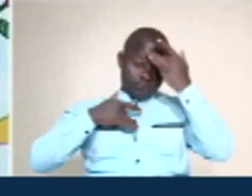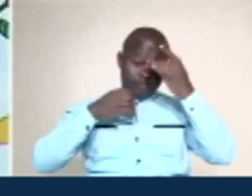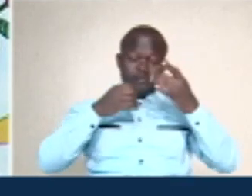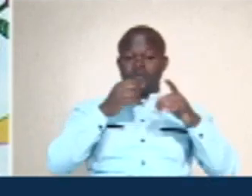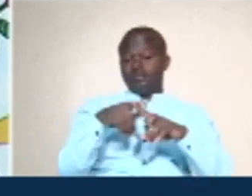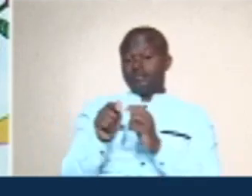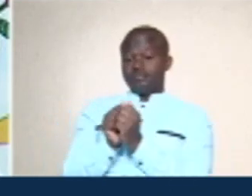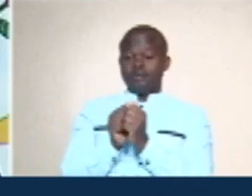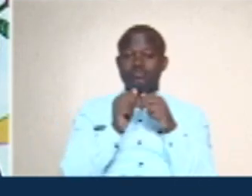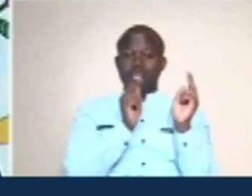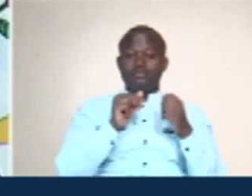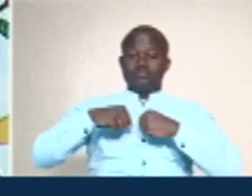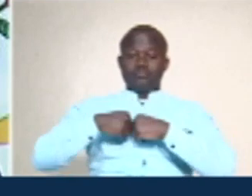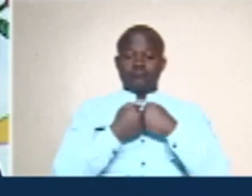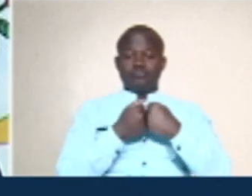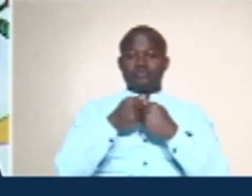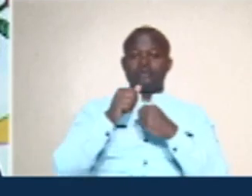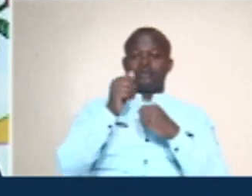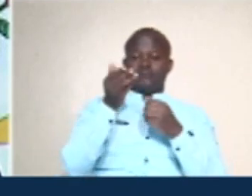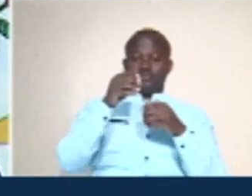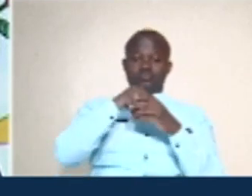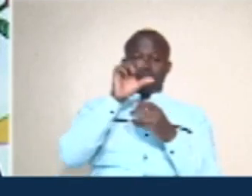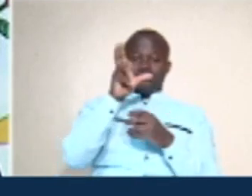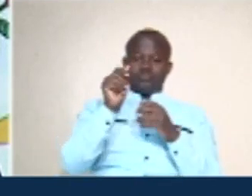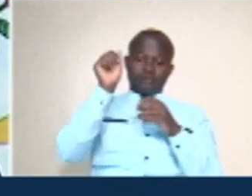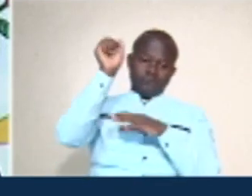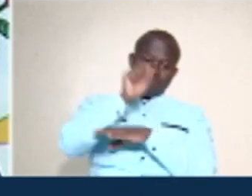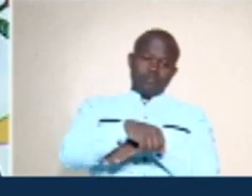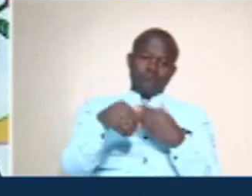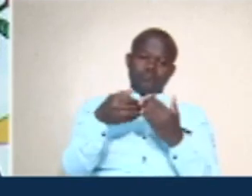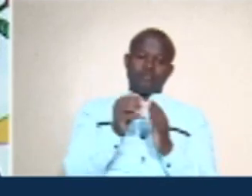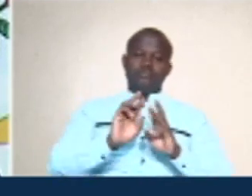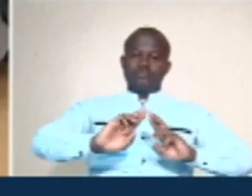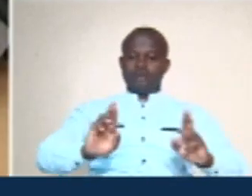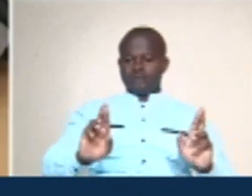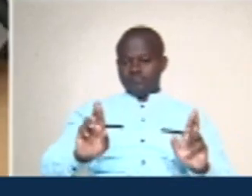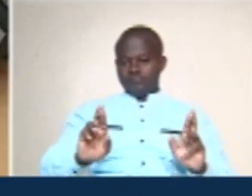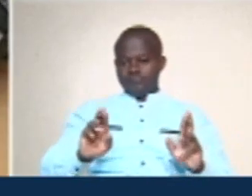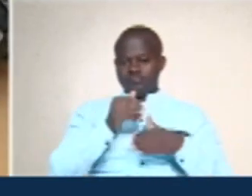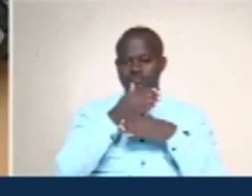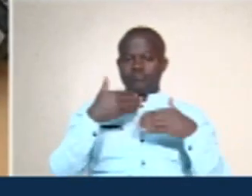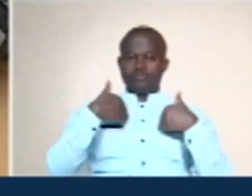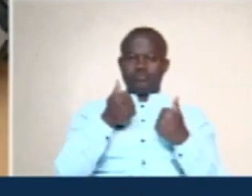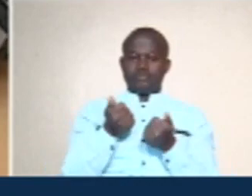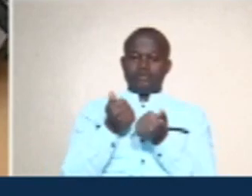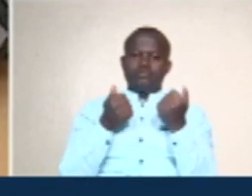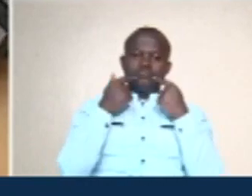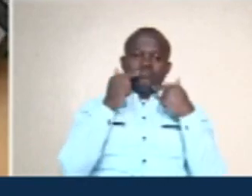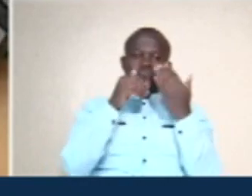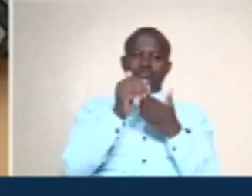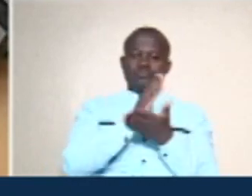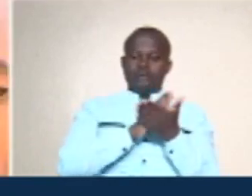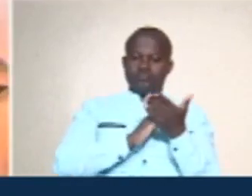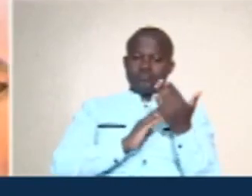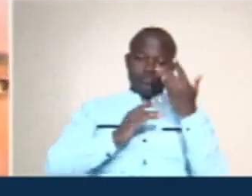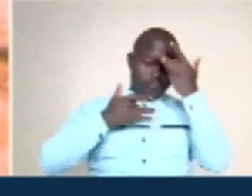byorezo dusanzwe duhangana nabyo hano muri Afurika tuzarusheho kwitegura. Minisiteri y'ubuzima ivuga ko kimwe cya